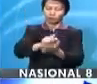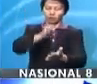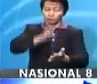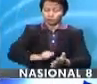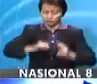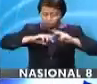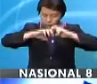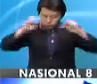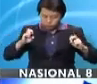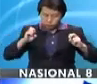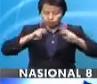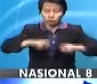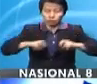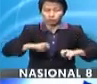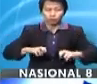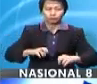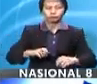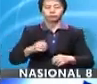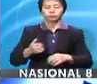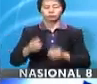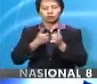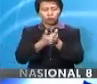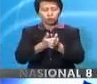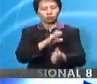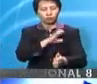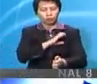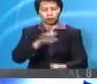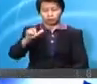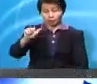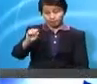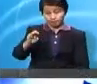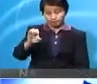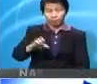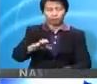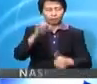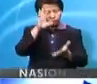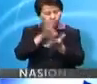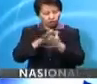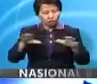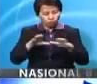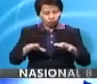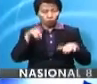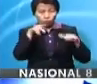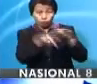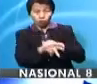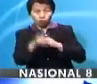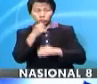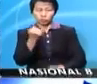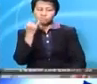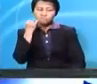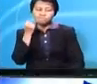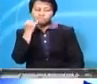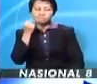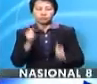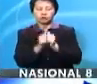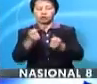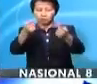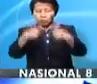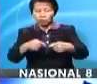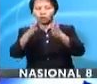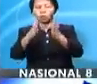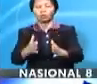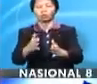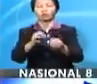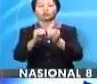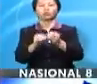siasat. Berdasarkan siasatan polis, Amal Adil dipercayai melakukan perbuatan itu kerana cemburu dengan kehadiran orang